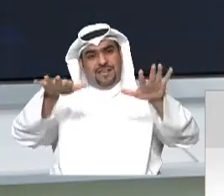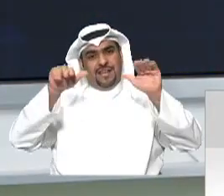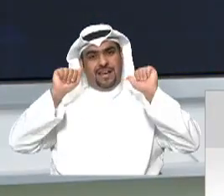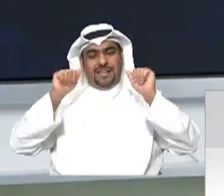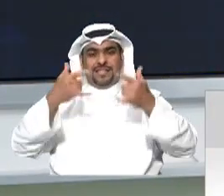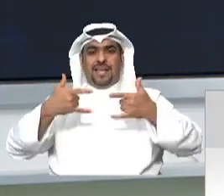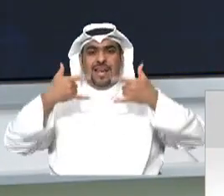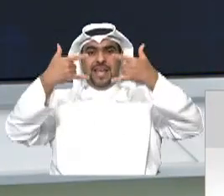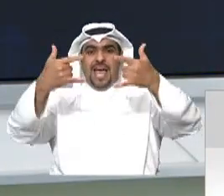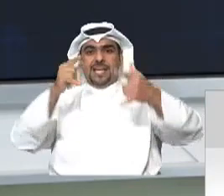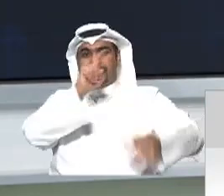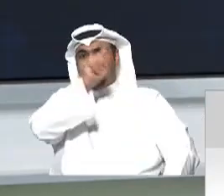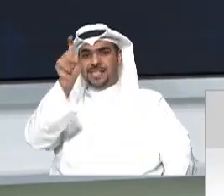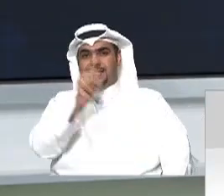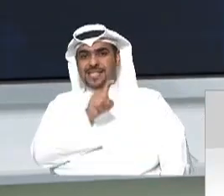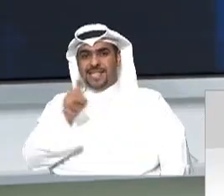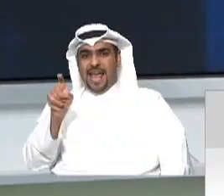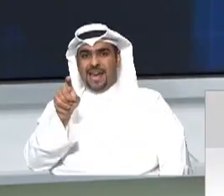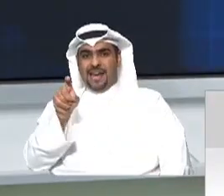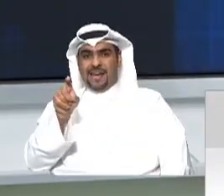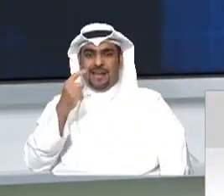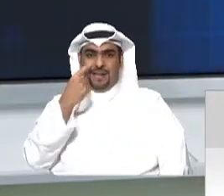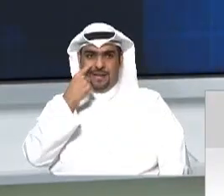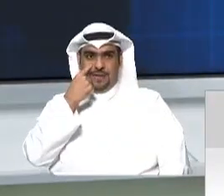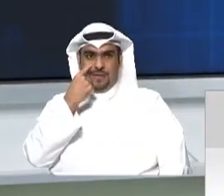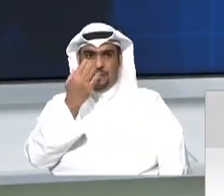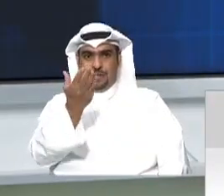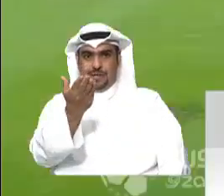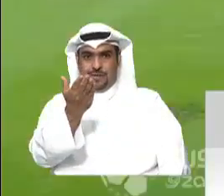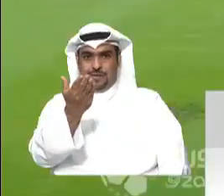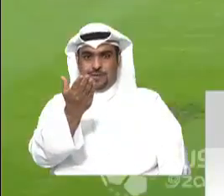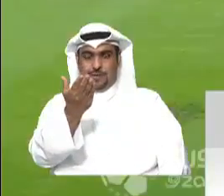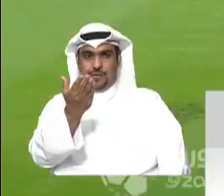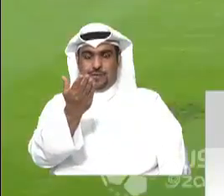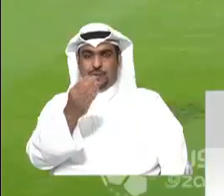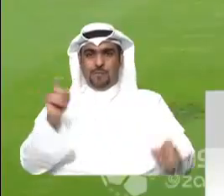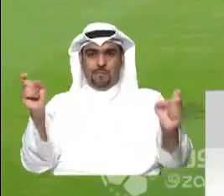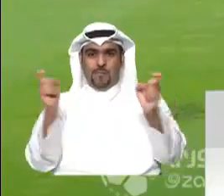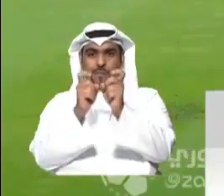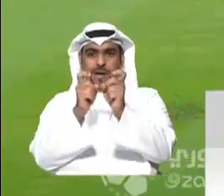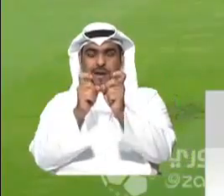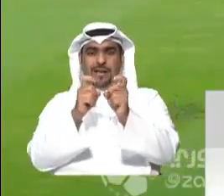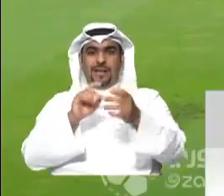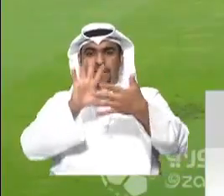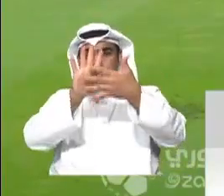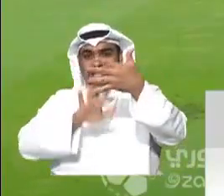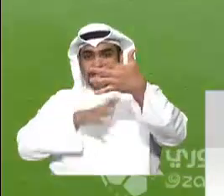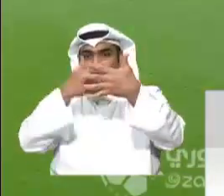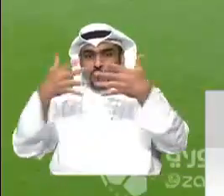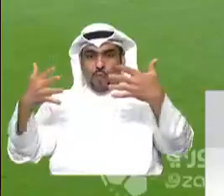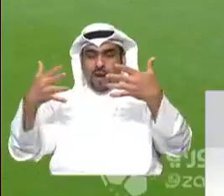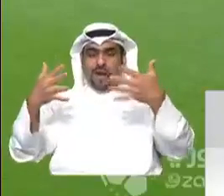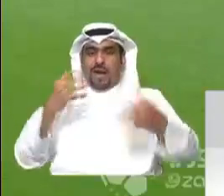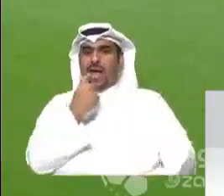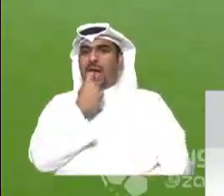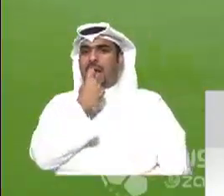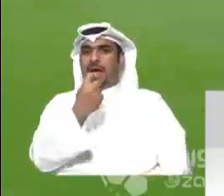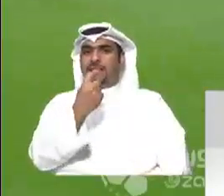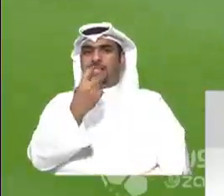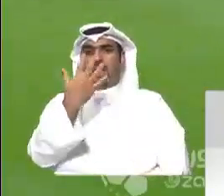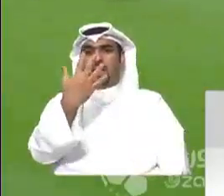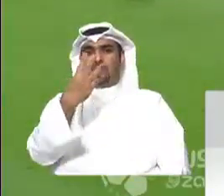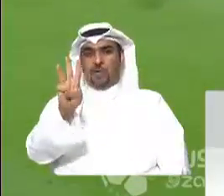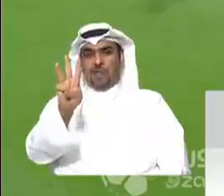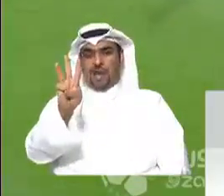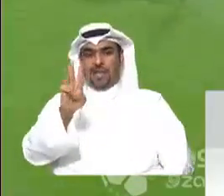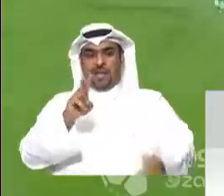الممتاز لكره القدم ليتقاسم الغريمان قاط المباراه بعد رفع غاز 35 نقطه في المركز الرابع فيما